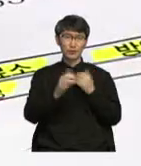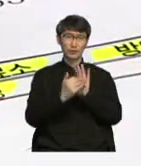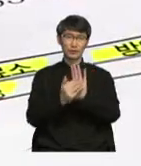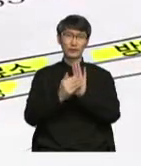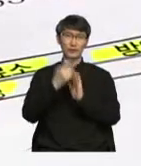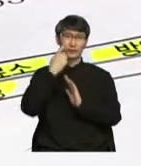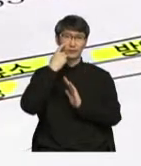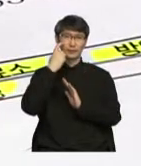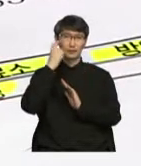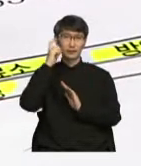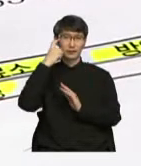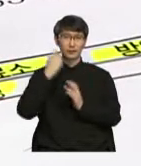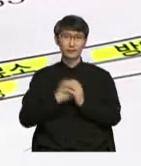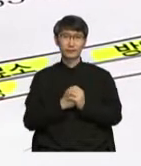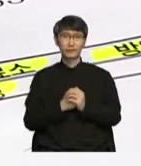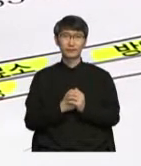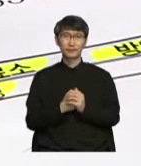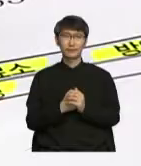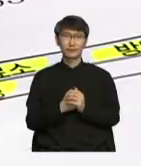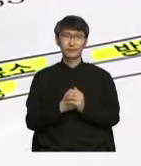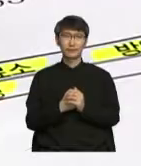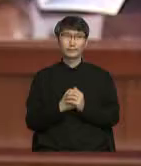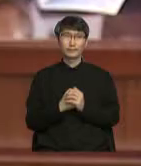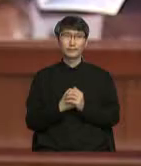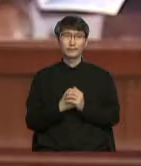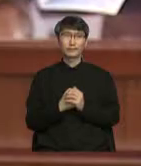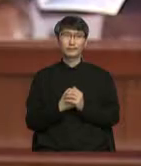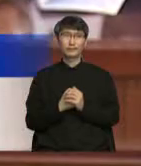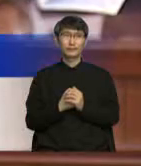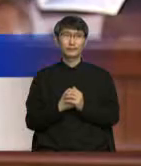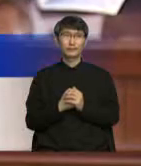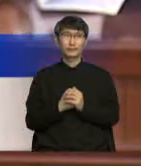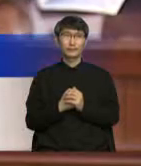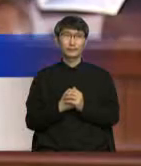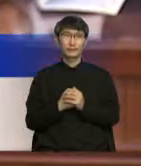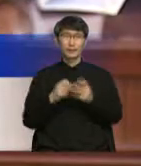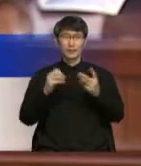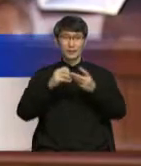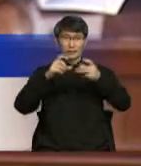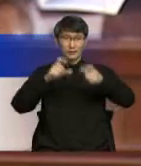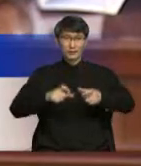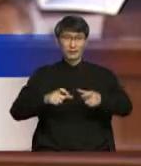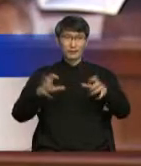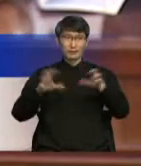막아 보자는 겁니다 으 으